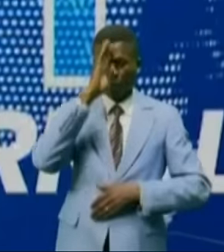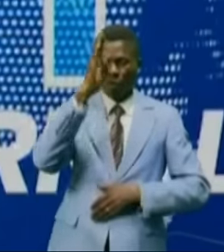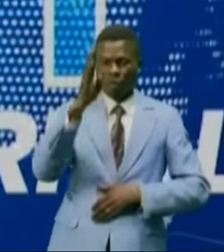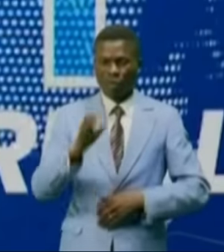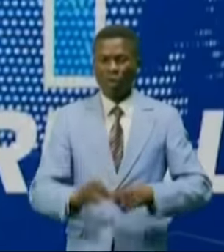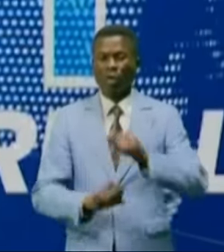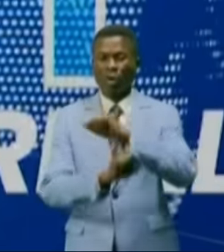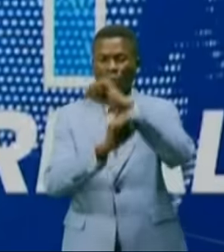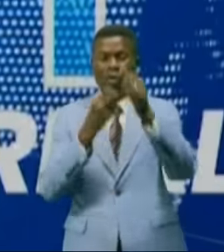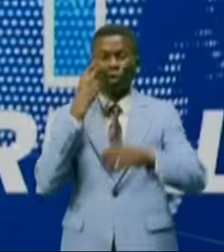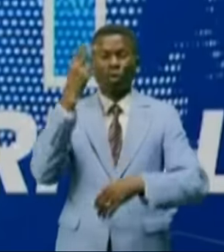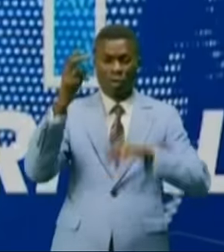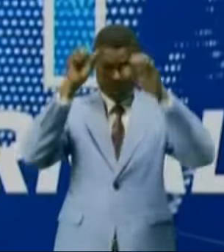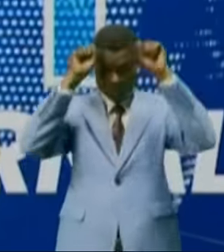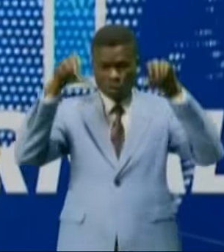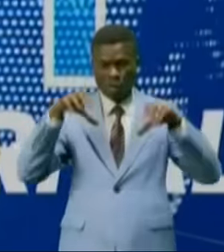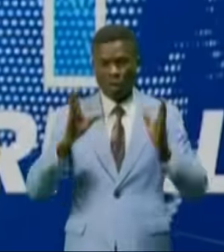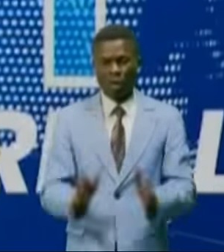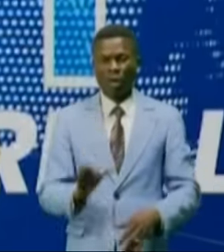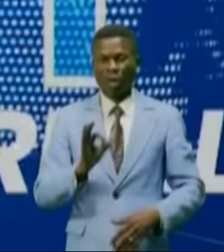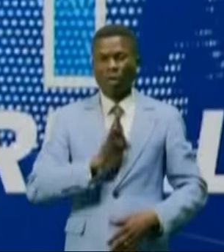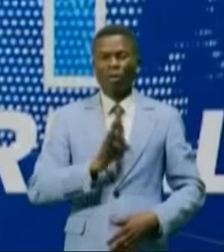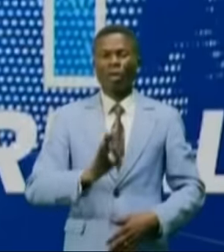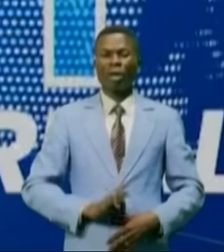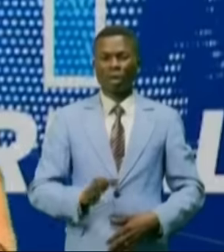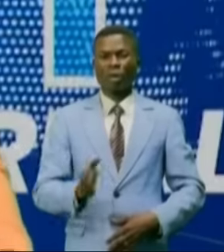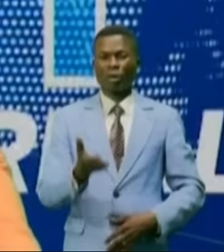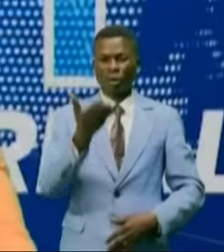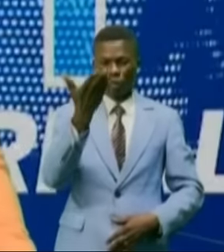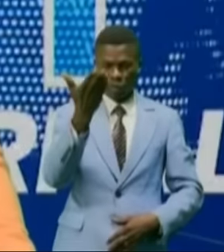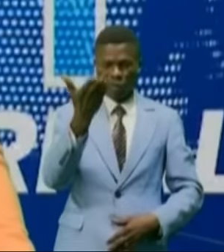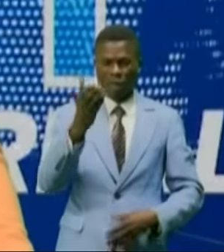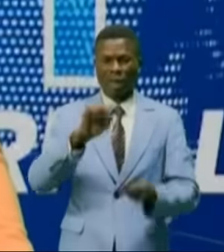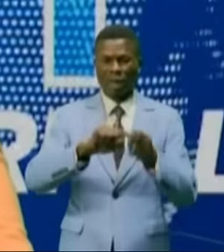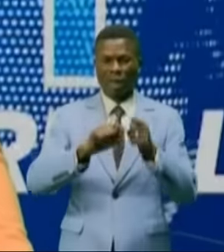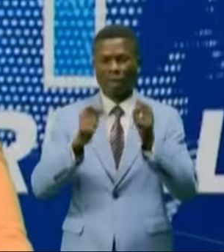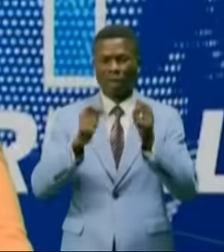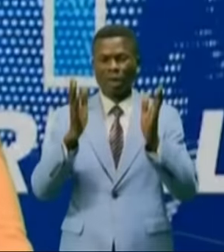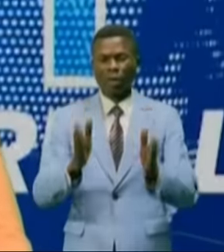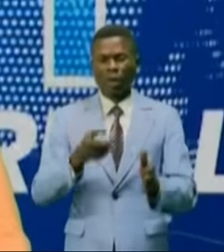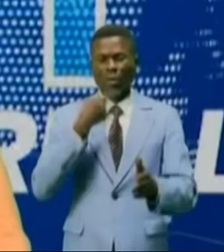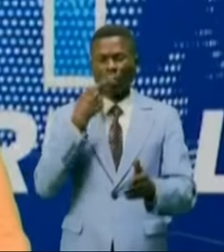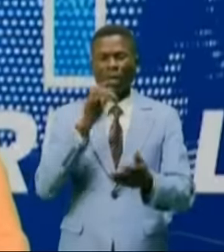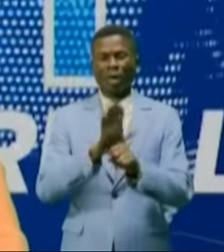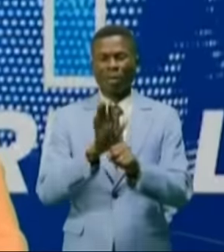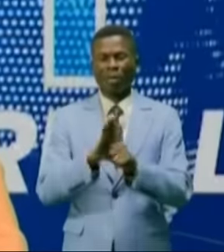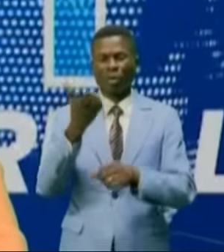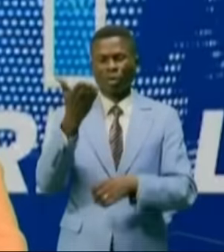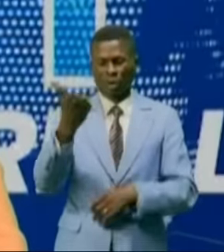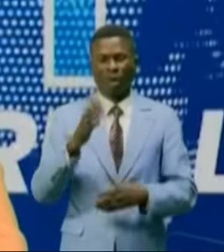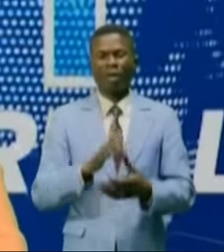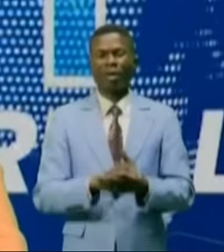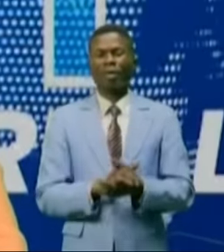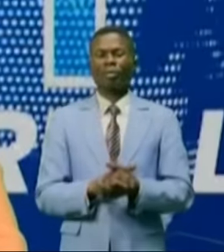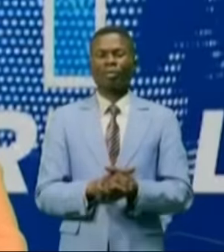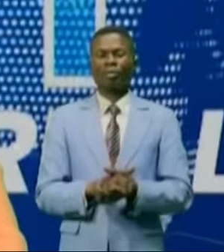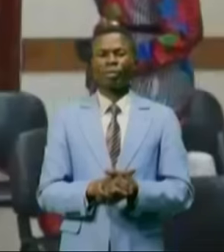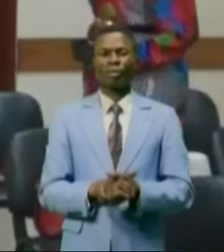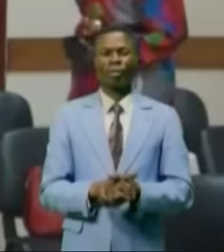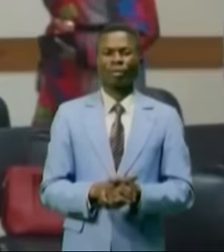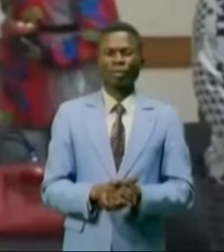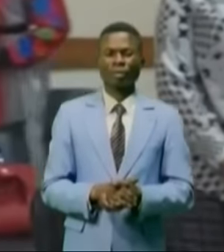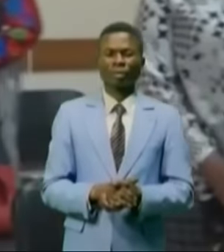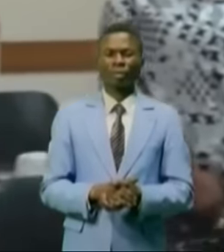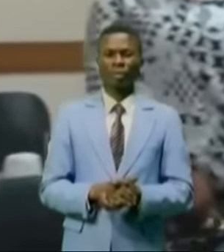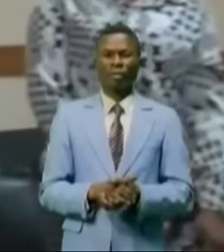la vision du président congolais Félix Tshisekedi. Commentaire de Angèle Mabiala sur des images d'Eline Toumba.